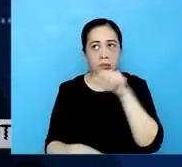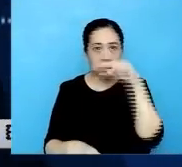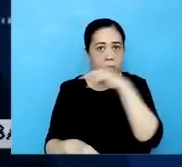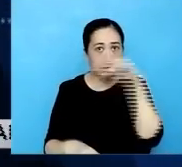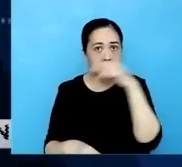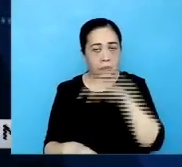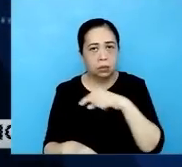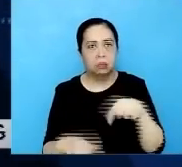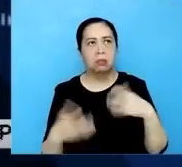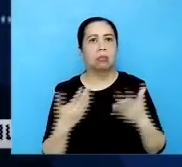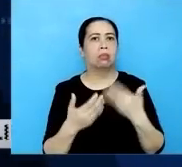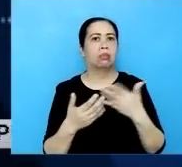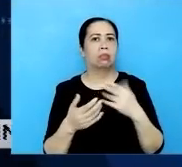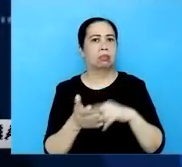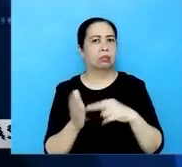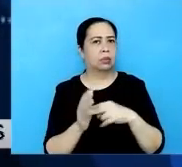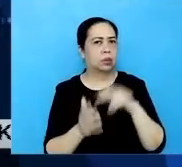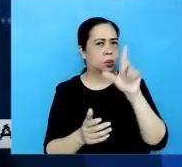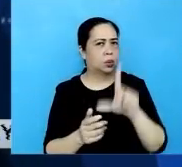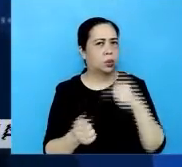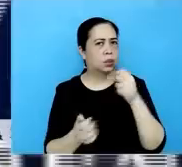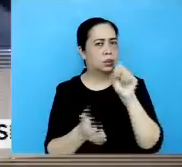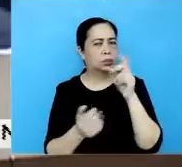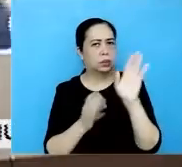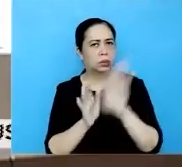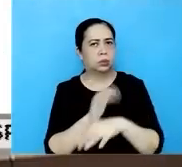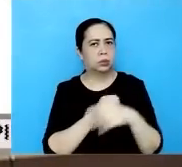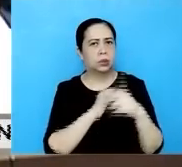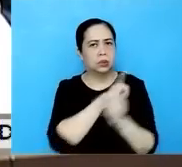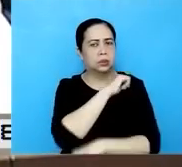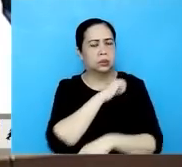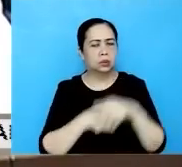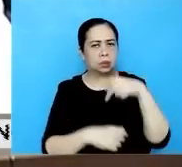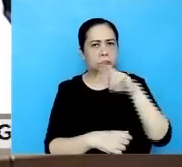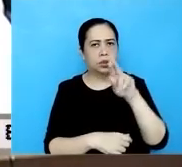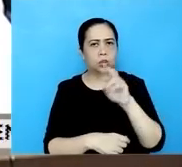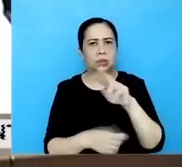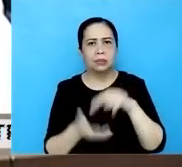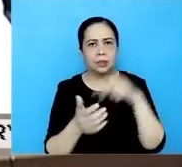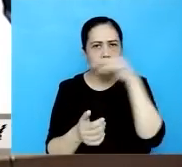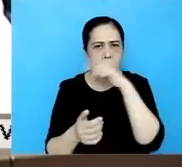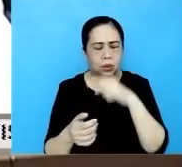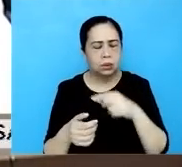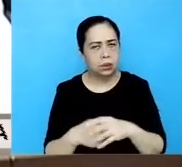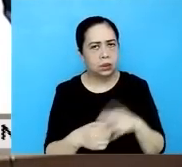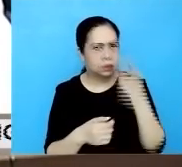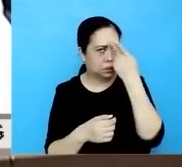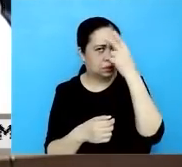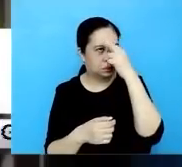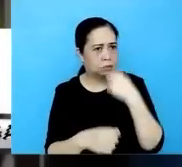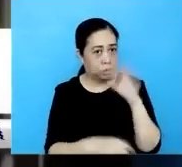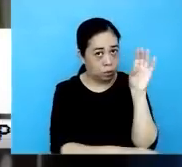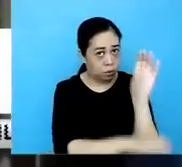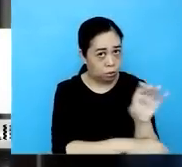dahil napaka-liit ng parusa na ibinibigay natin. Duda rin si Roque sa sinasabi ni Ragos na may pumilit sa kanyang idiin